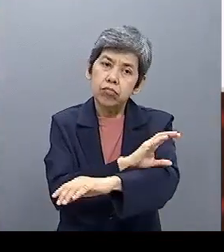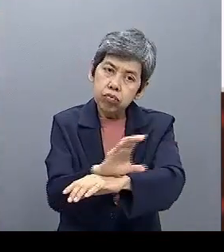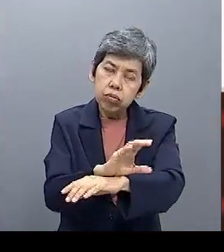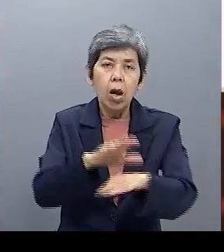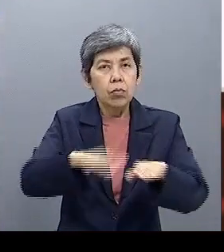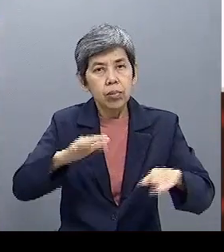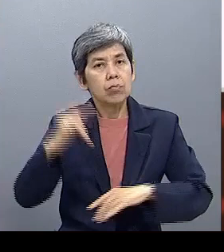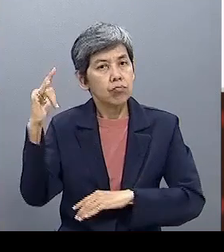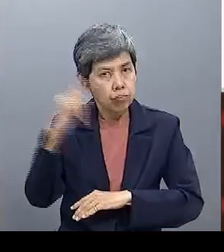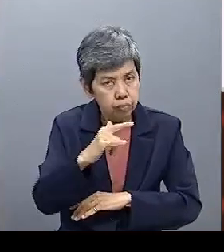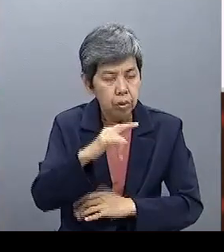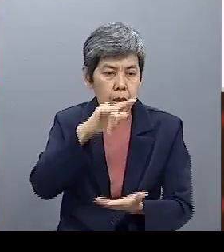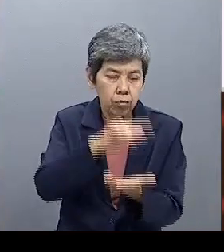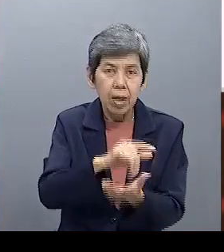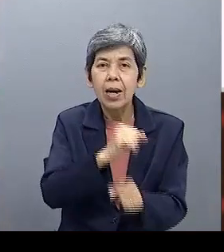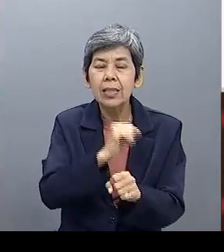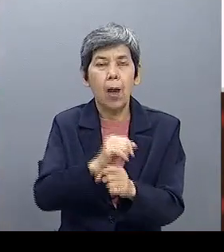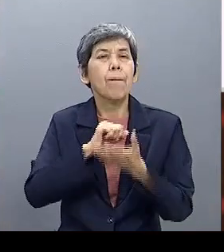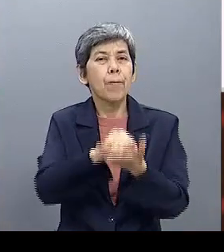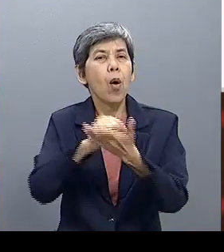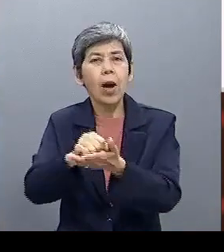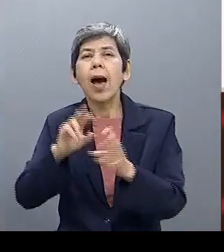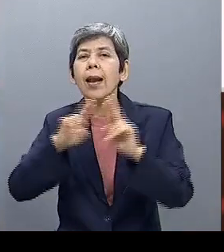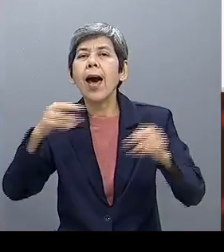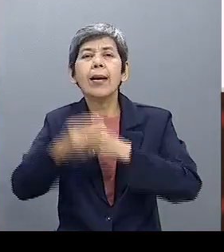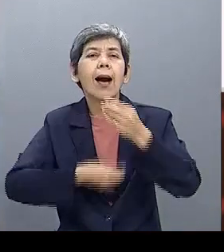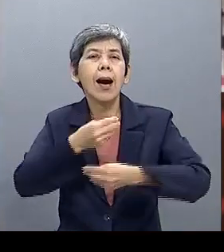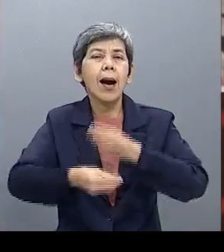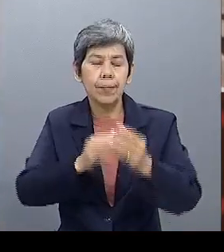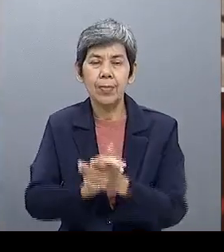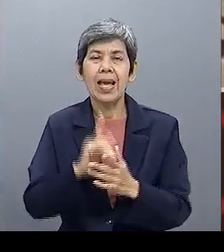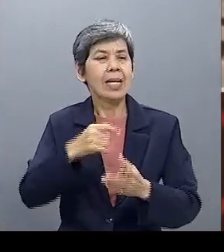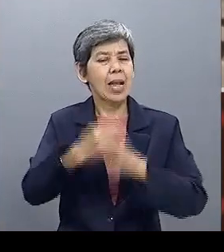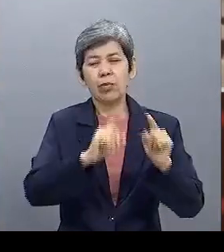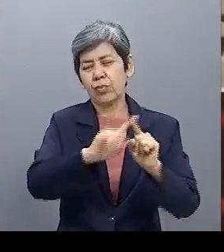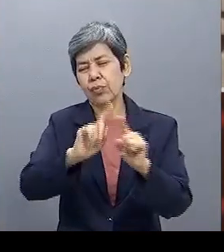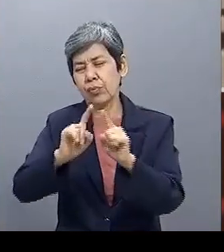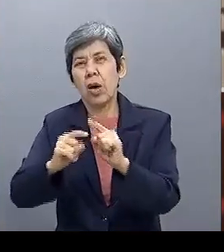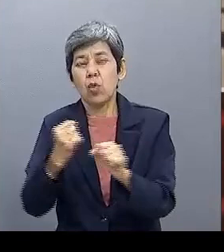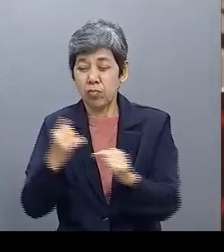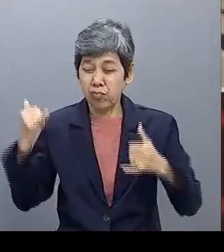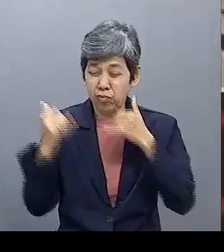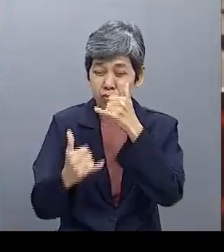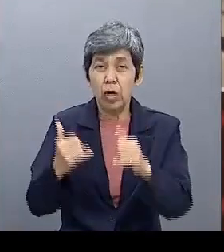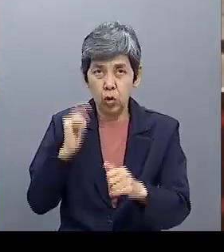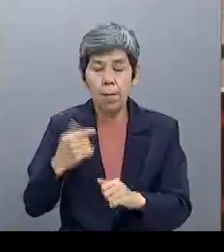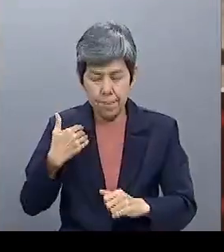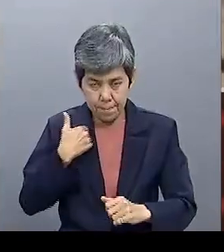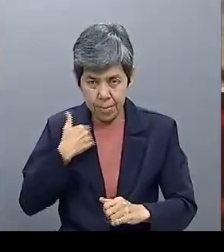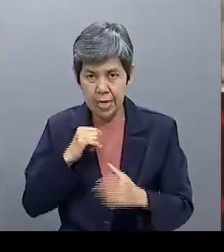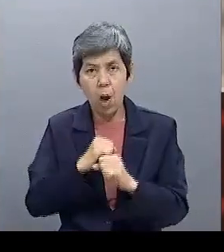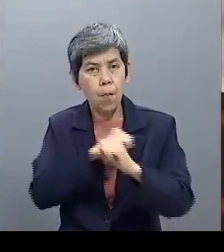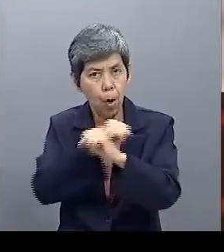และสถานที่บริการร้านค้าต่างๆตลาดทุกประเภทที่มีผู้ใช้บริการจะต้องมีมาตรการการป้องกัน